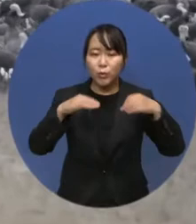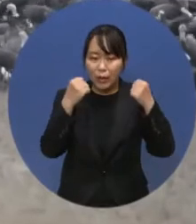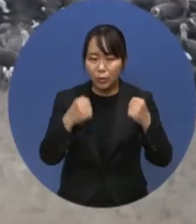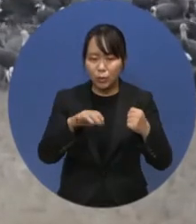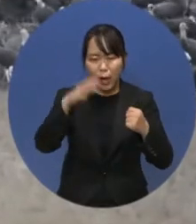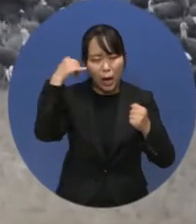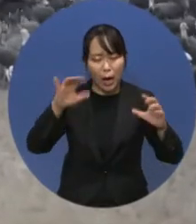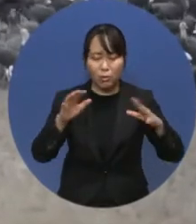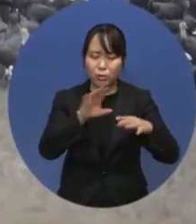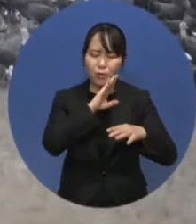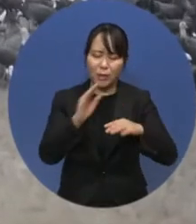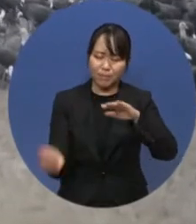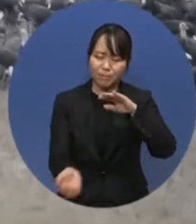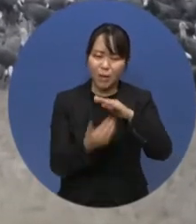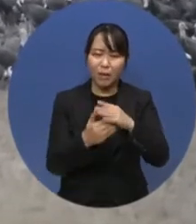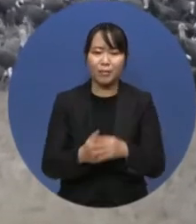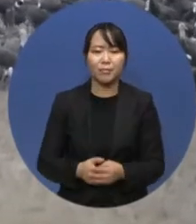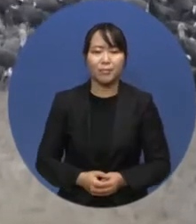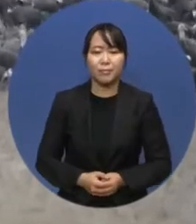최대 규모입니다.